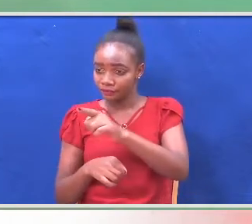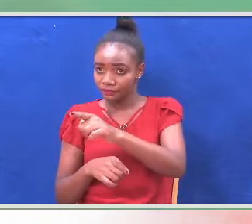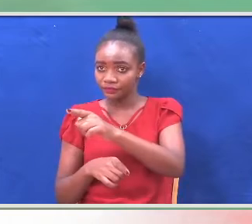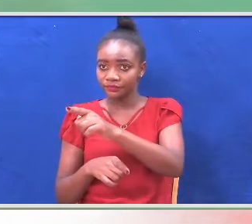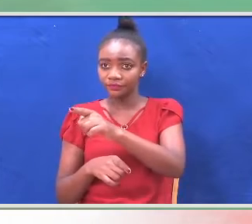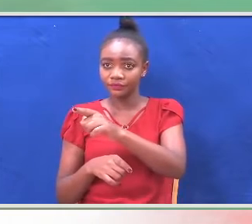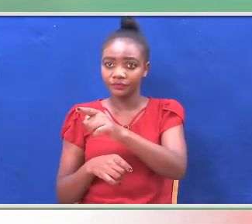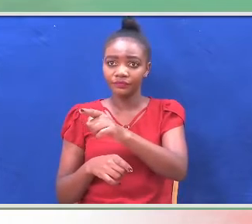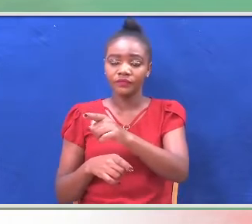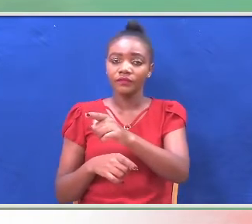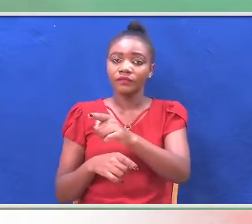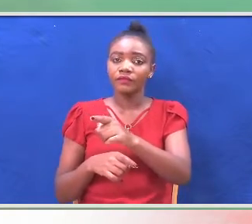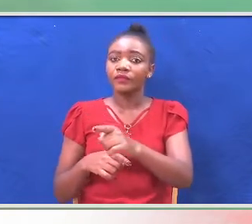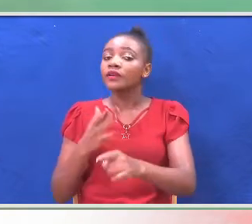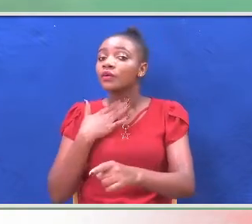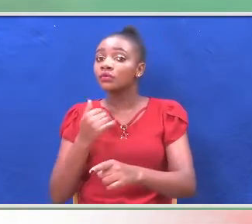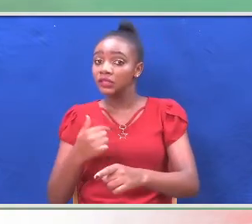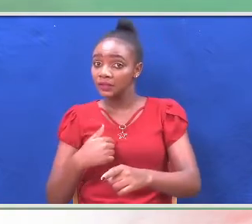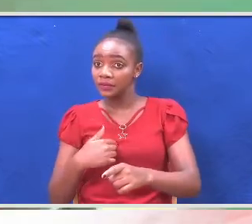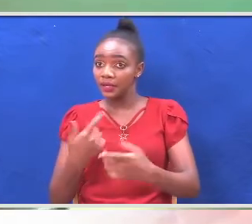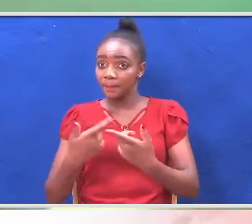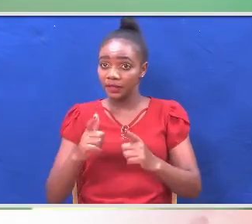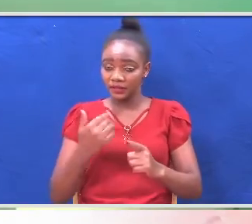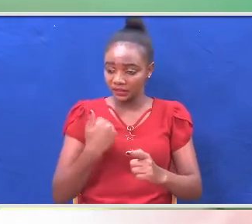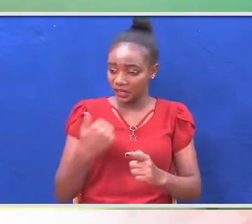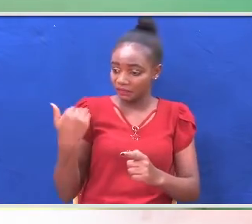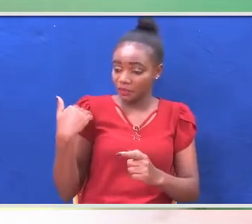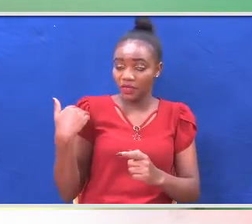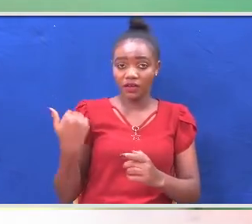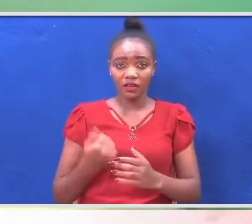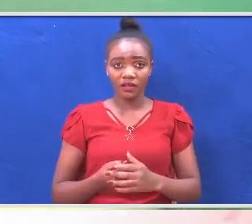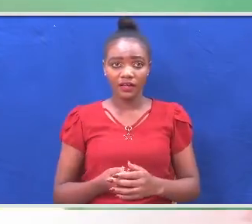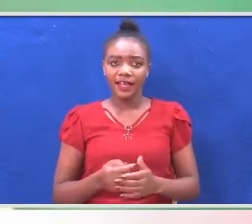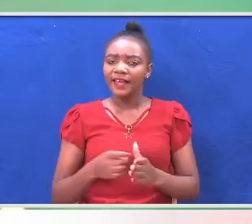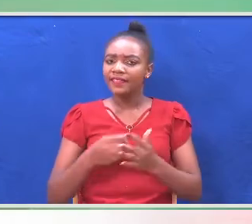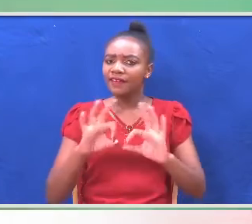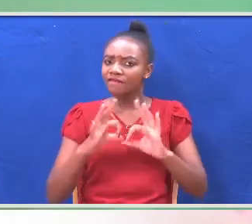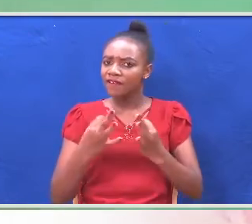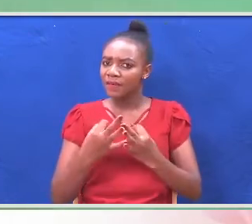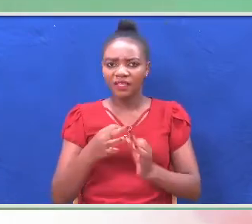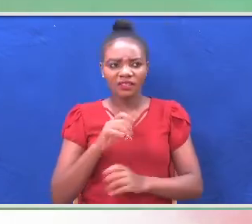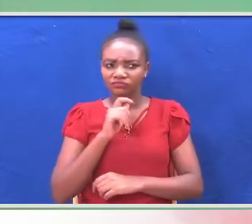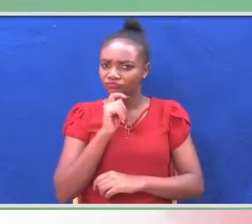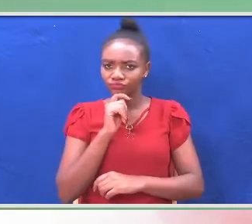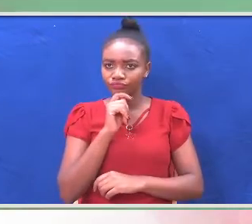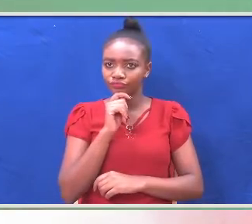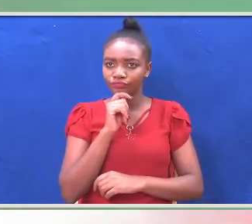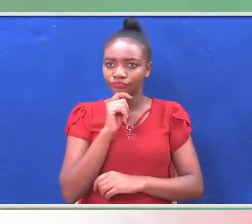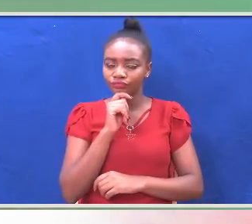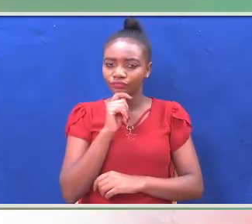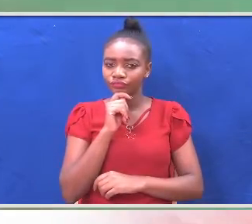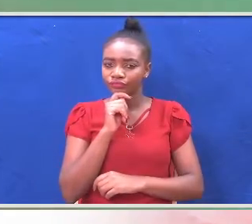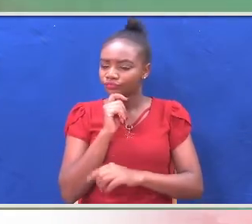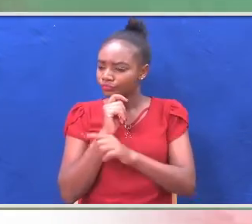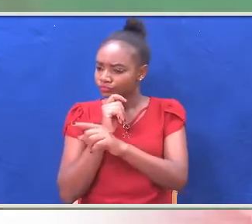amekuwa akinihitaji, lakini imekuwa muda nimemsumbua. Familia Chemtai inashangaa ni vipi mpendwa wao alishukiwa kuwa afisa wa